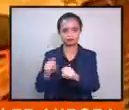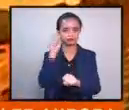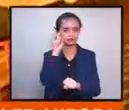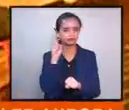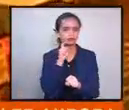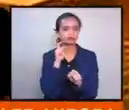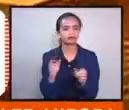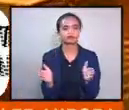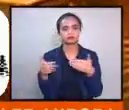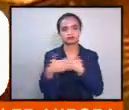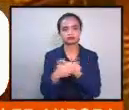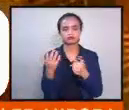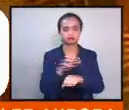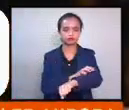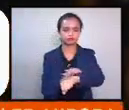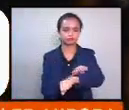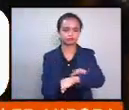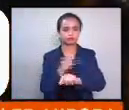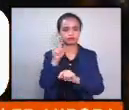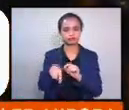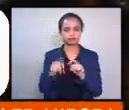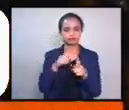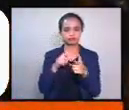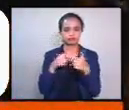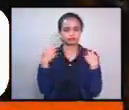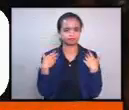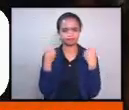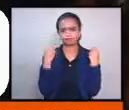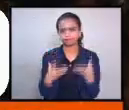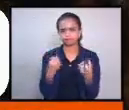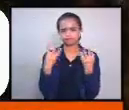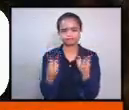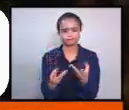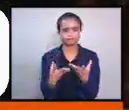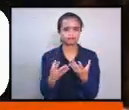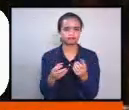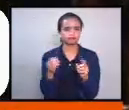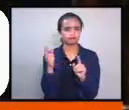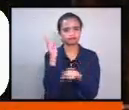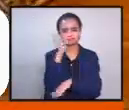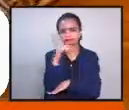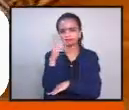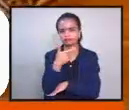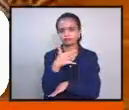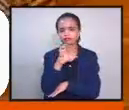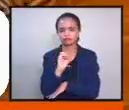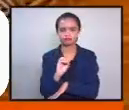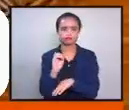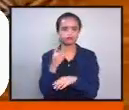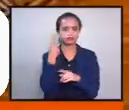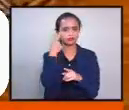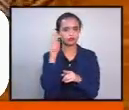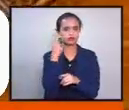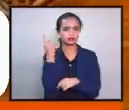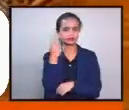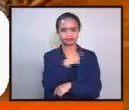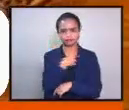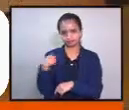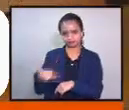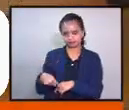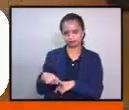ang mga otoridad sa Makati. Napag-alaman pang dumarami ang ganitong mga tagong prostitution din na eksklusibo para sa